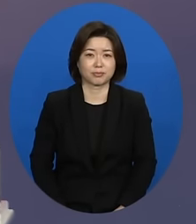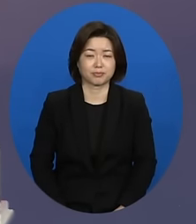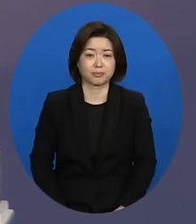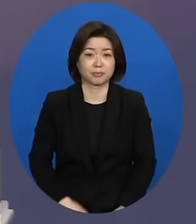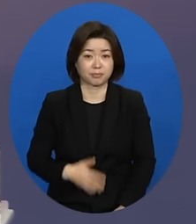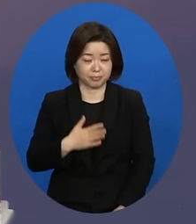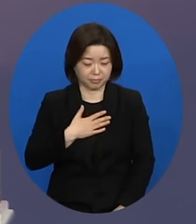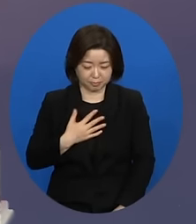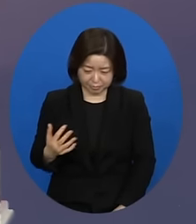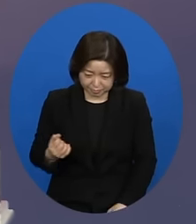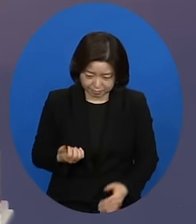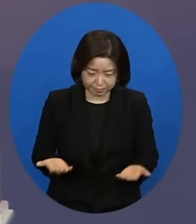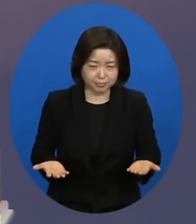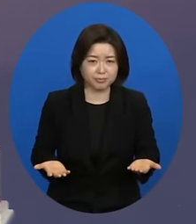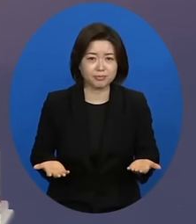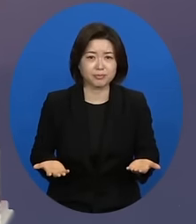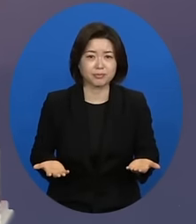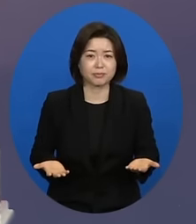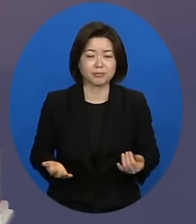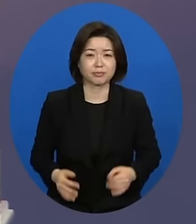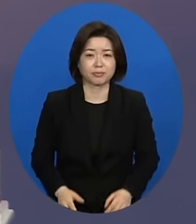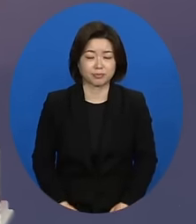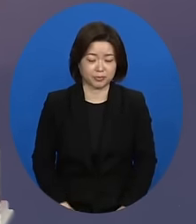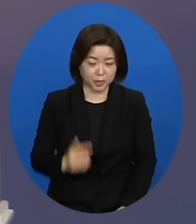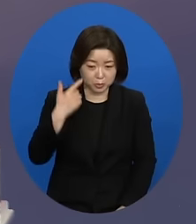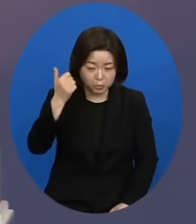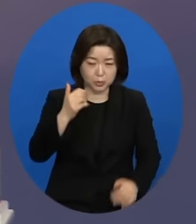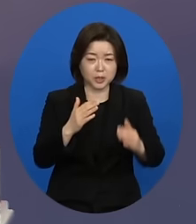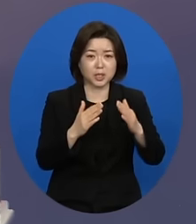내가 가진 게 아무것도 없잖아. 목사 집에.